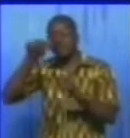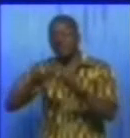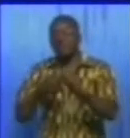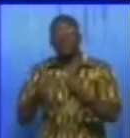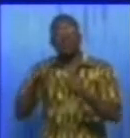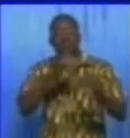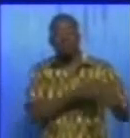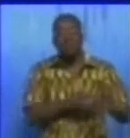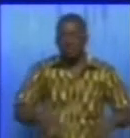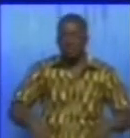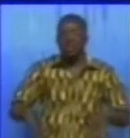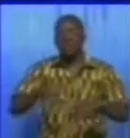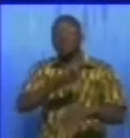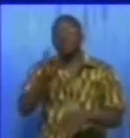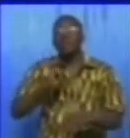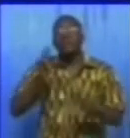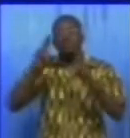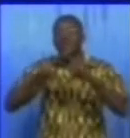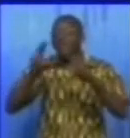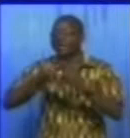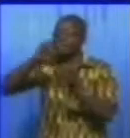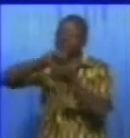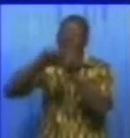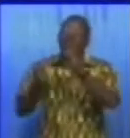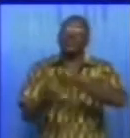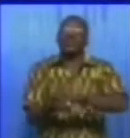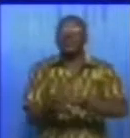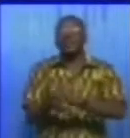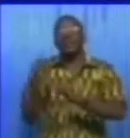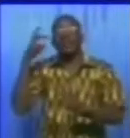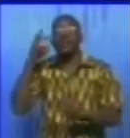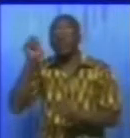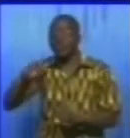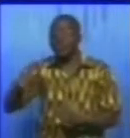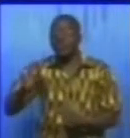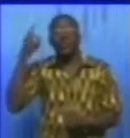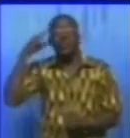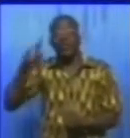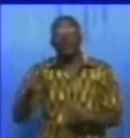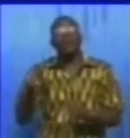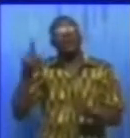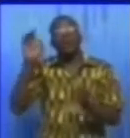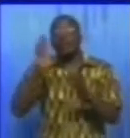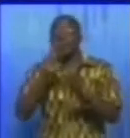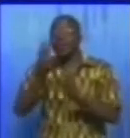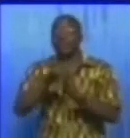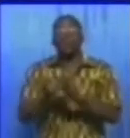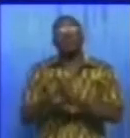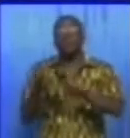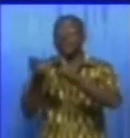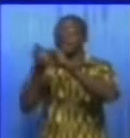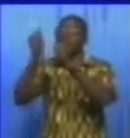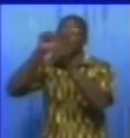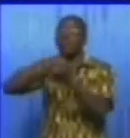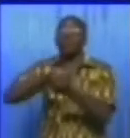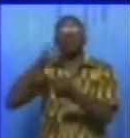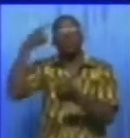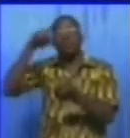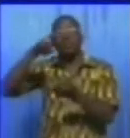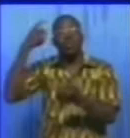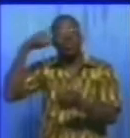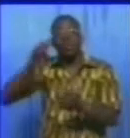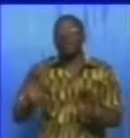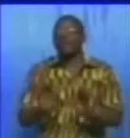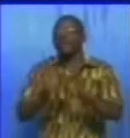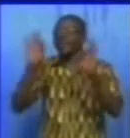ne me retrouve plus, la ville a changé ». Eh bien oui, la physionomie de la ville de Dori a véritablement changé à la faveur de la tenue de la